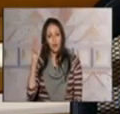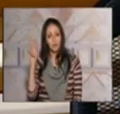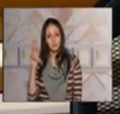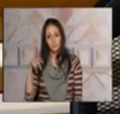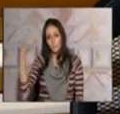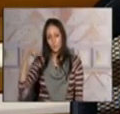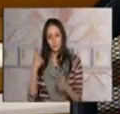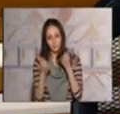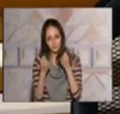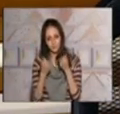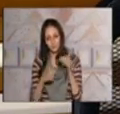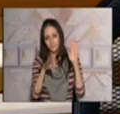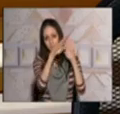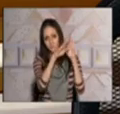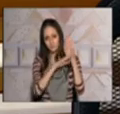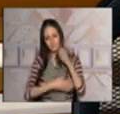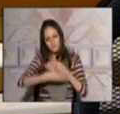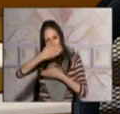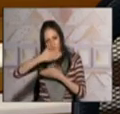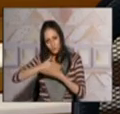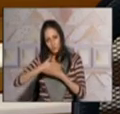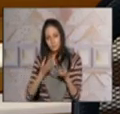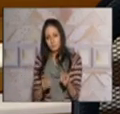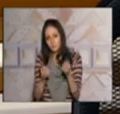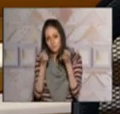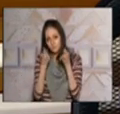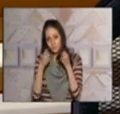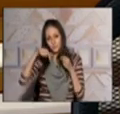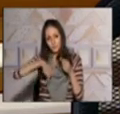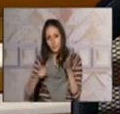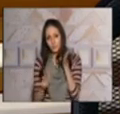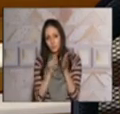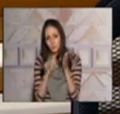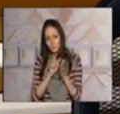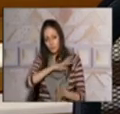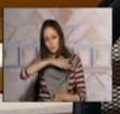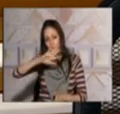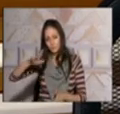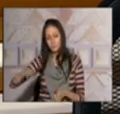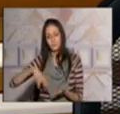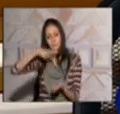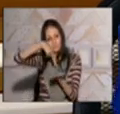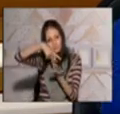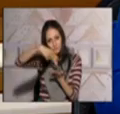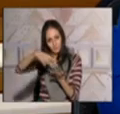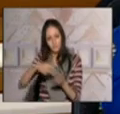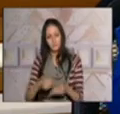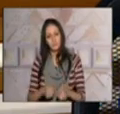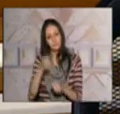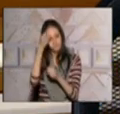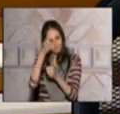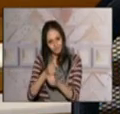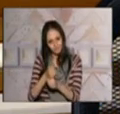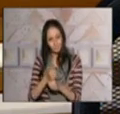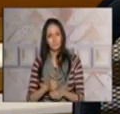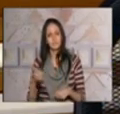بيقول التسجيل المسبق للشاحنات بالمواني البحرية يسير بخطى ثابتة. مع الهاتف